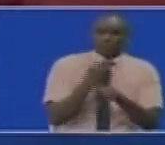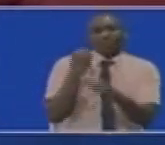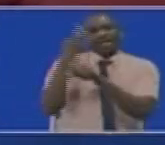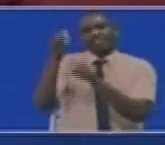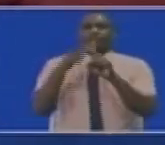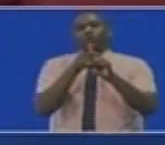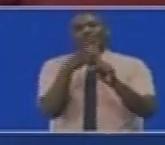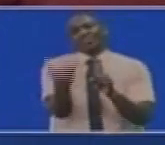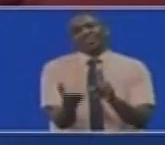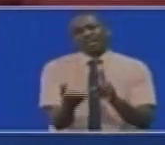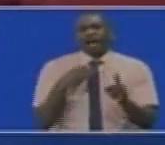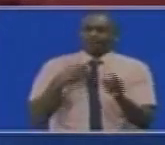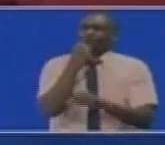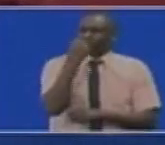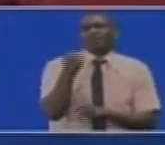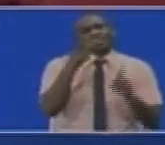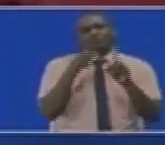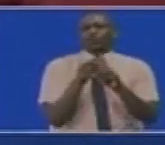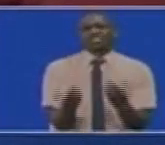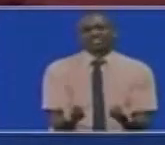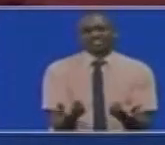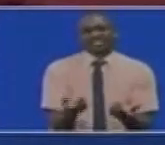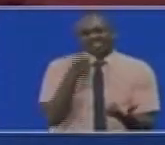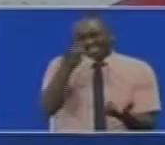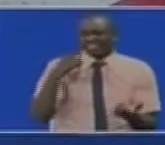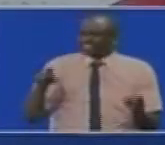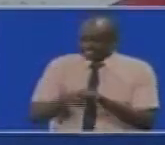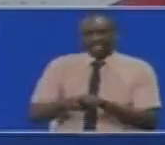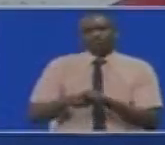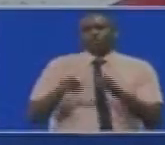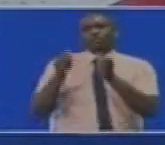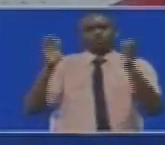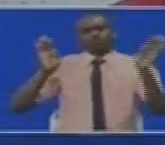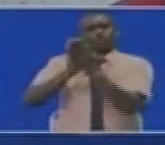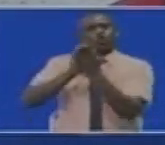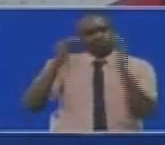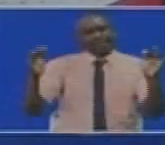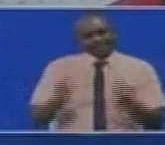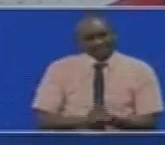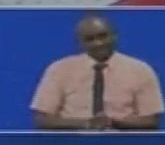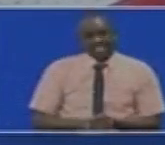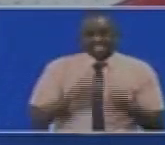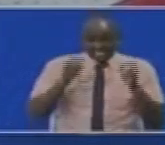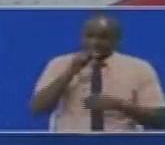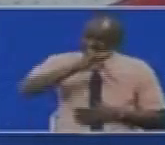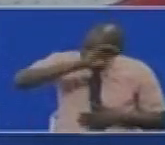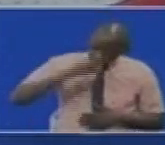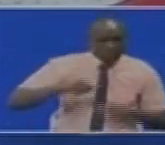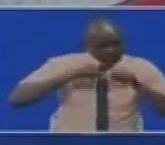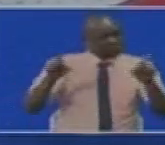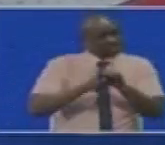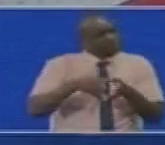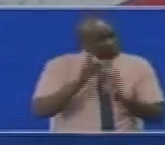bullets. Those are about 500 bullets. That's an armory. If this county continues like this for the